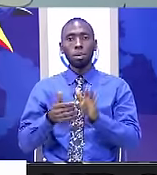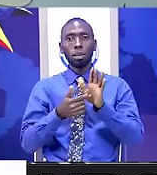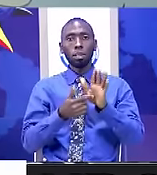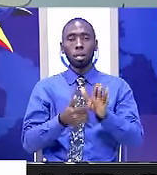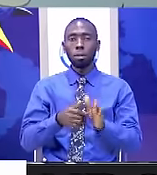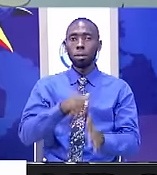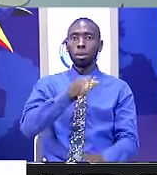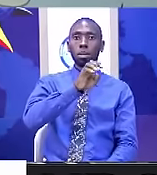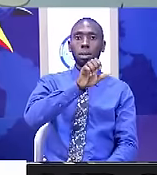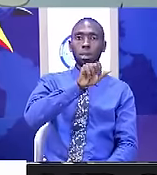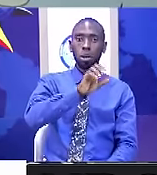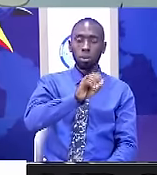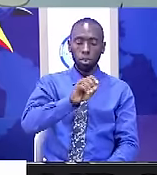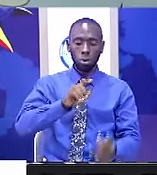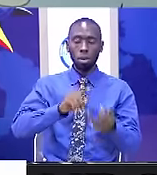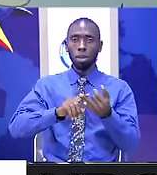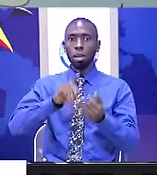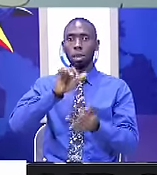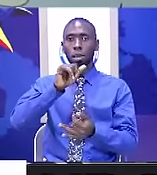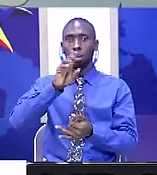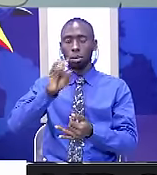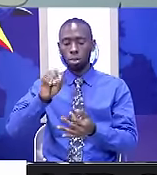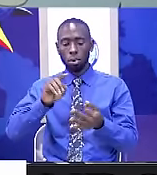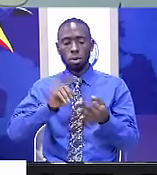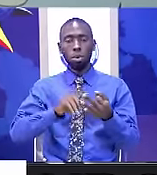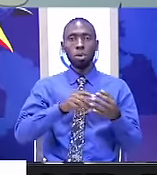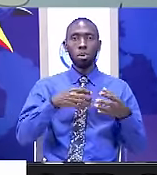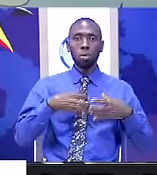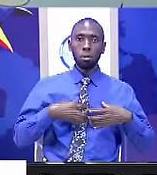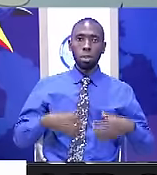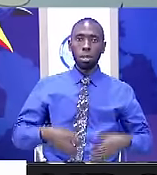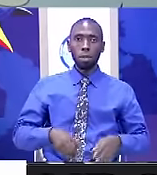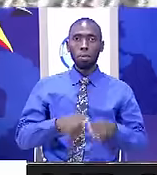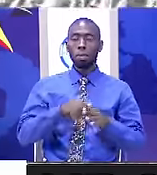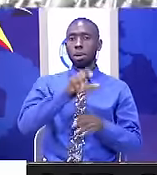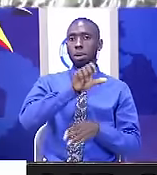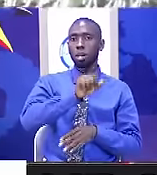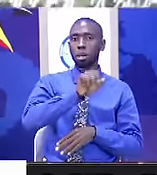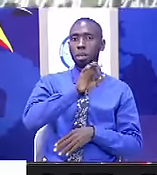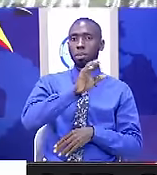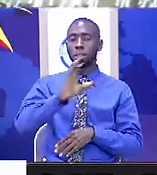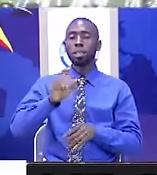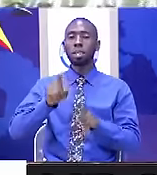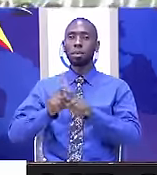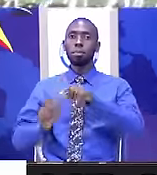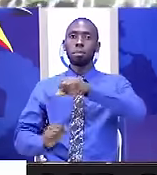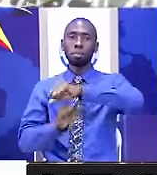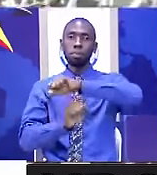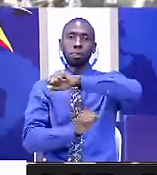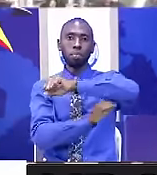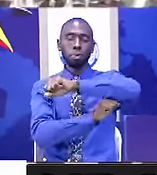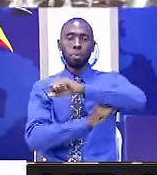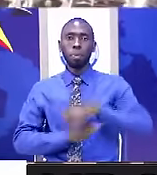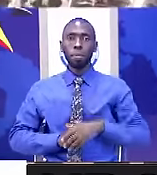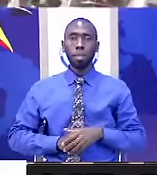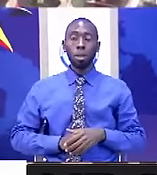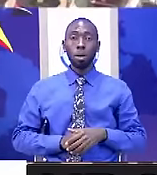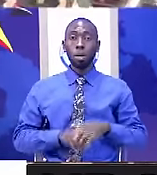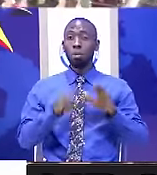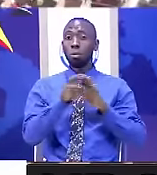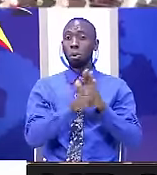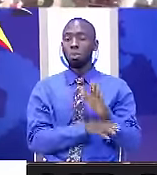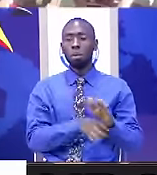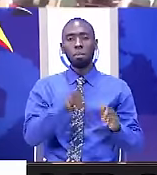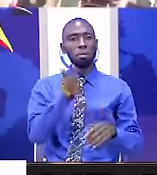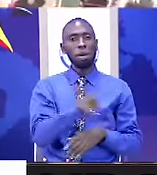ISO, UPDF ne SFC byakuyambako. Ng'enkola bw'etera okubeera, disitulikiti endala